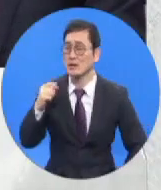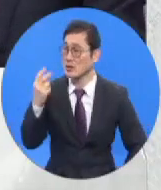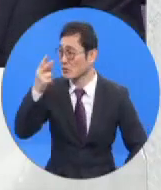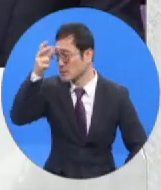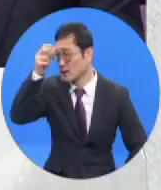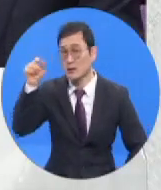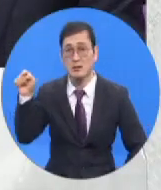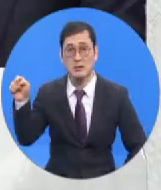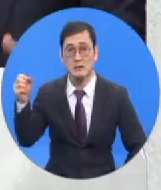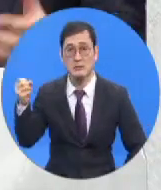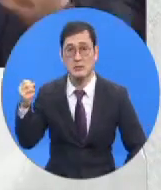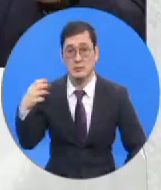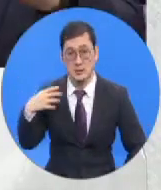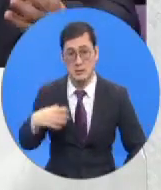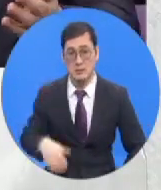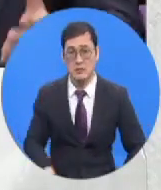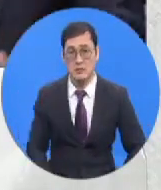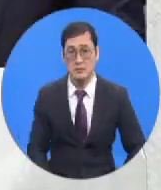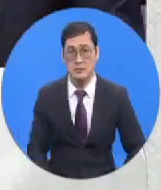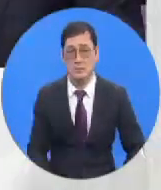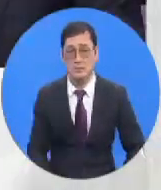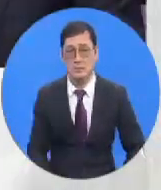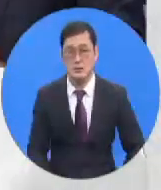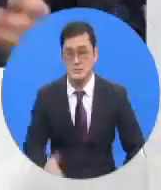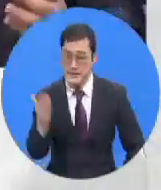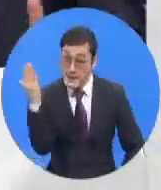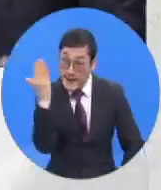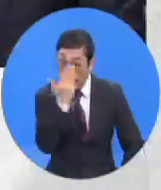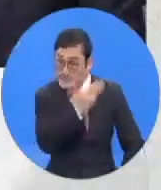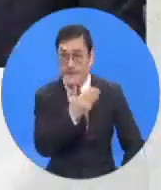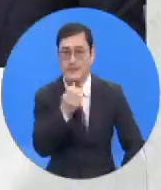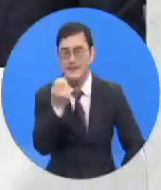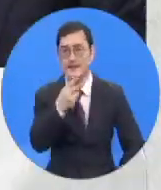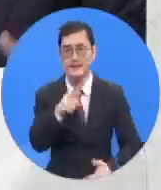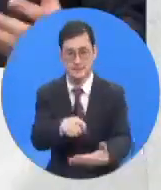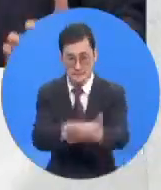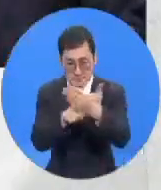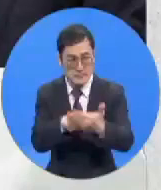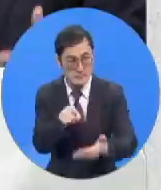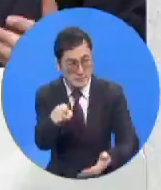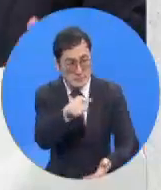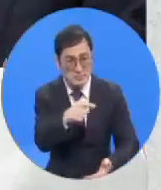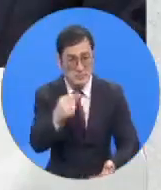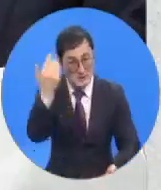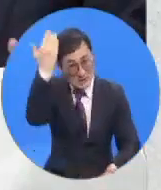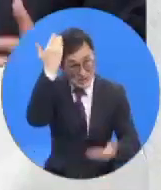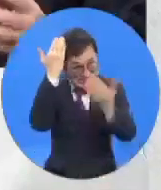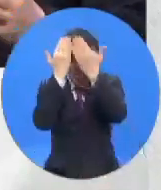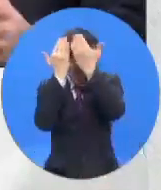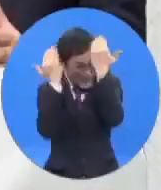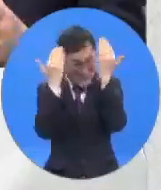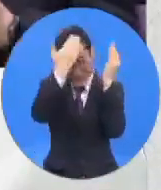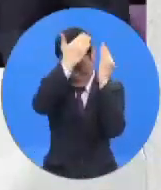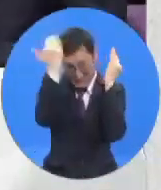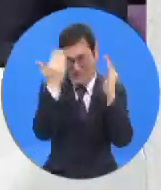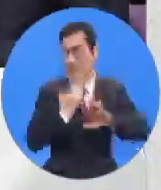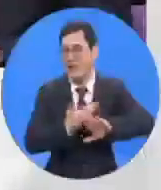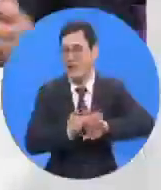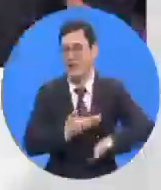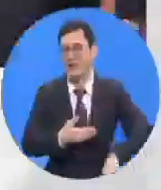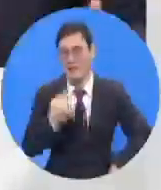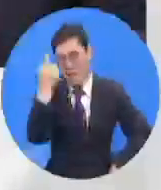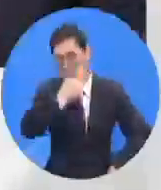선명한 걸 가지고 갔을 때 누가 봐도 김학의인 줄 알았는데 가르마 방향이 다르다. 이렇게 해서 결과적으로는 그 성폭력